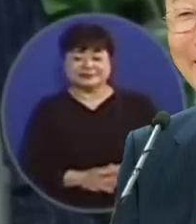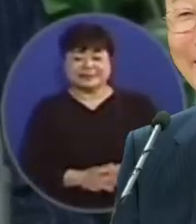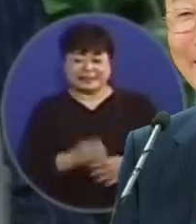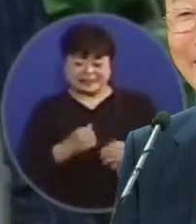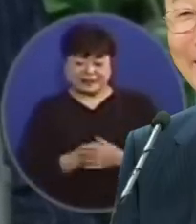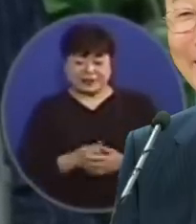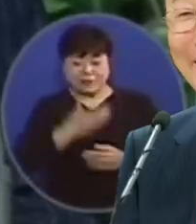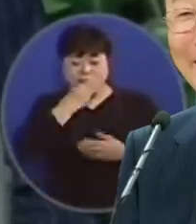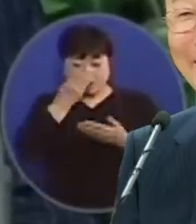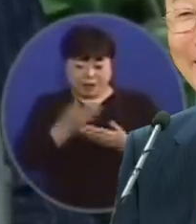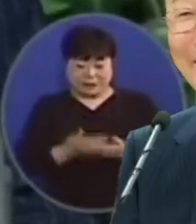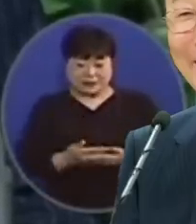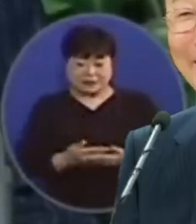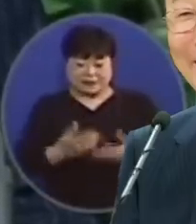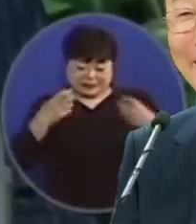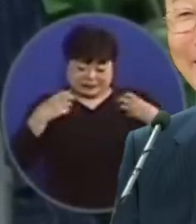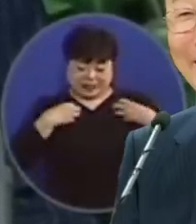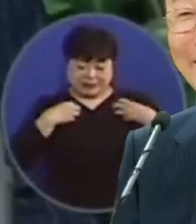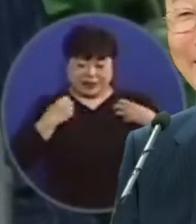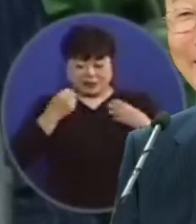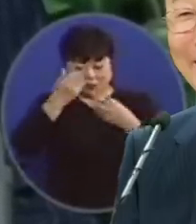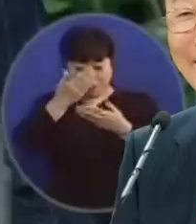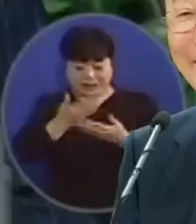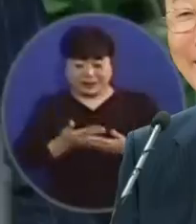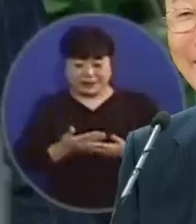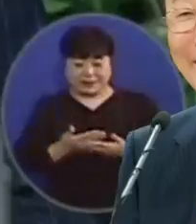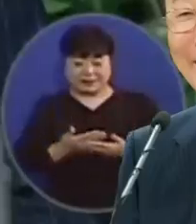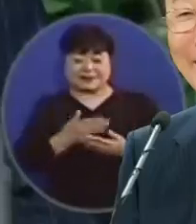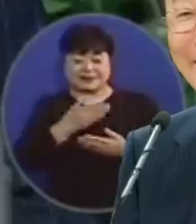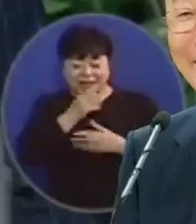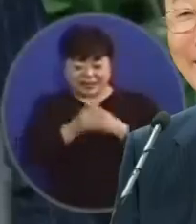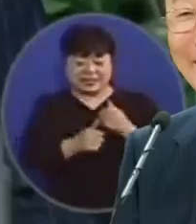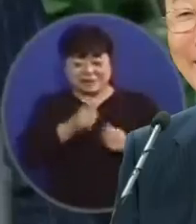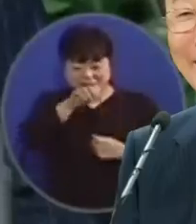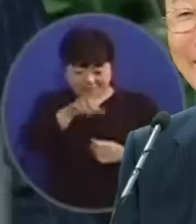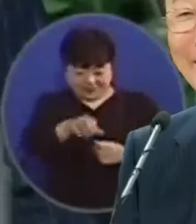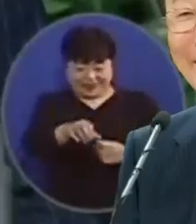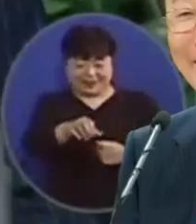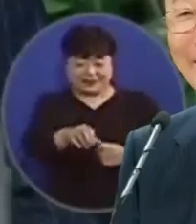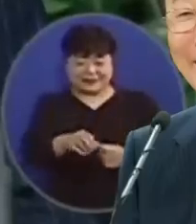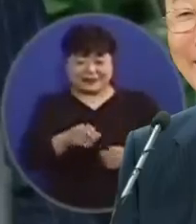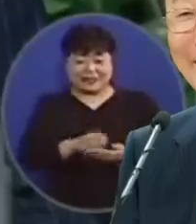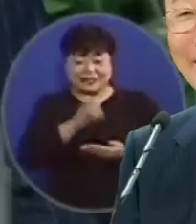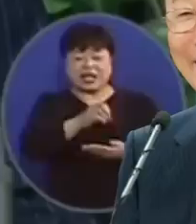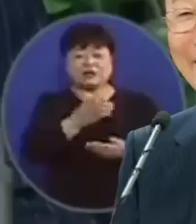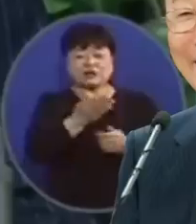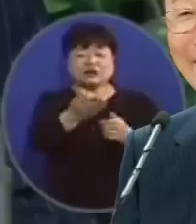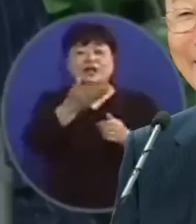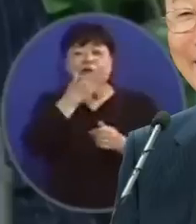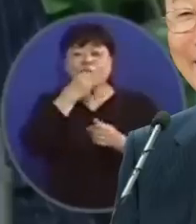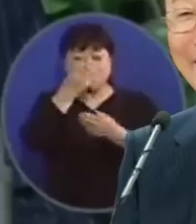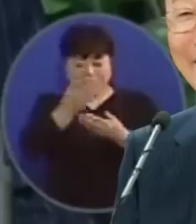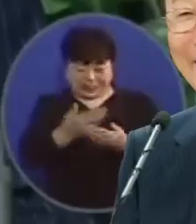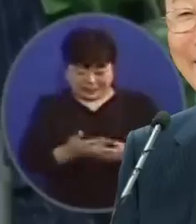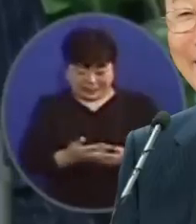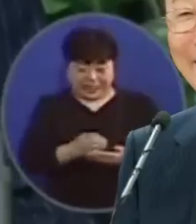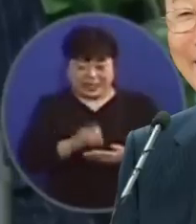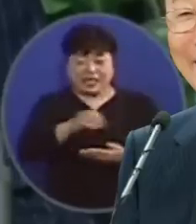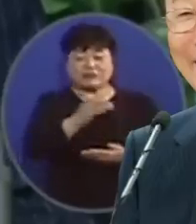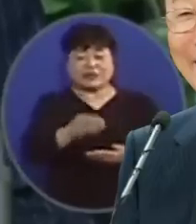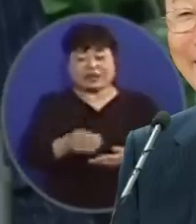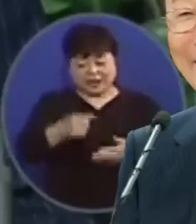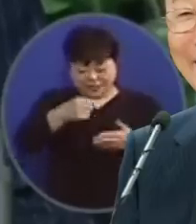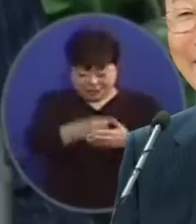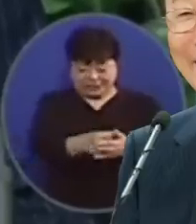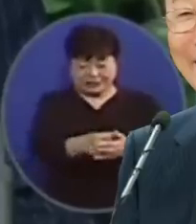그러므로 내가 복받은 것은 사명을 가지고 받는 것입니다. 나는 하나님 앞에서 나누라고 주신 복이니 나누겠다는 각오를